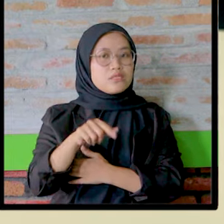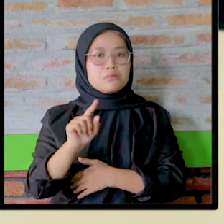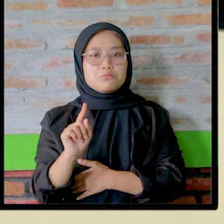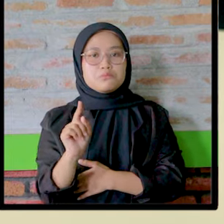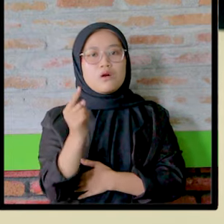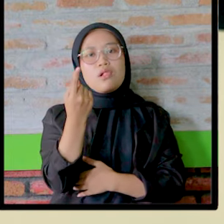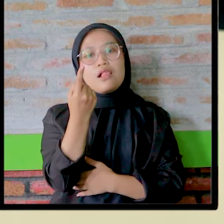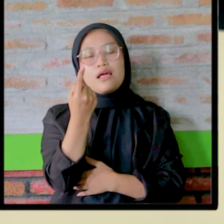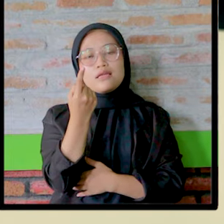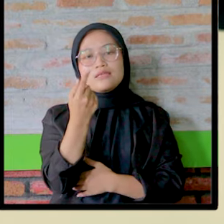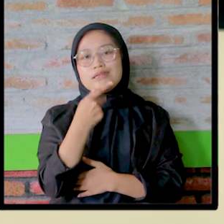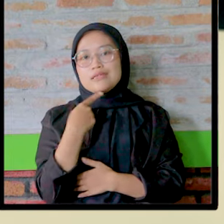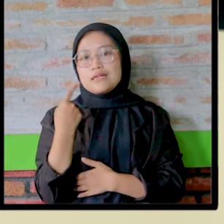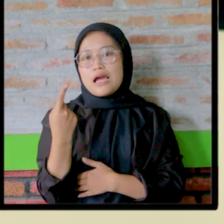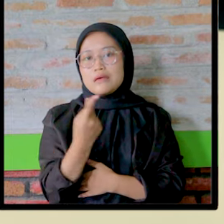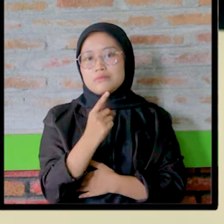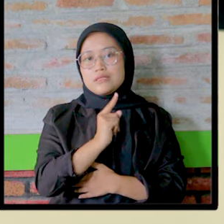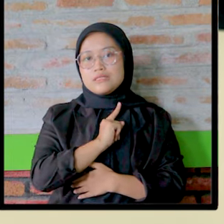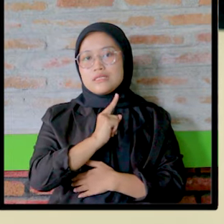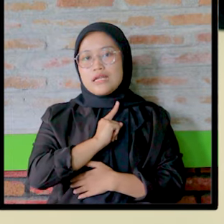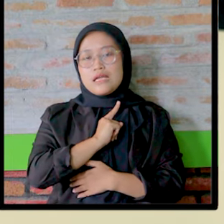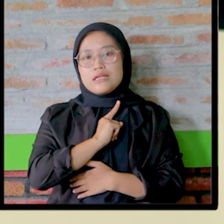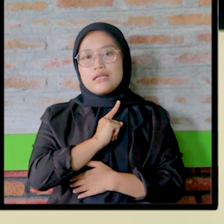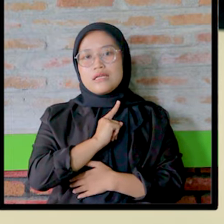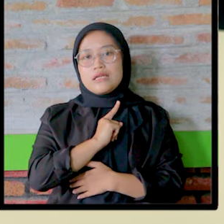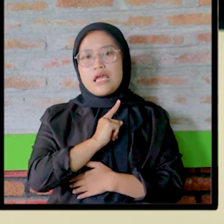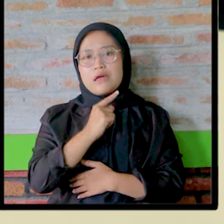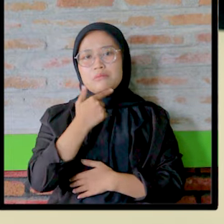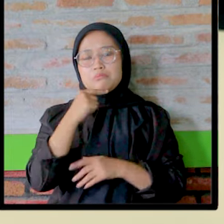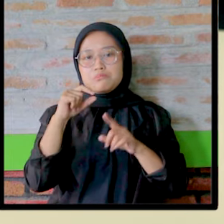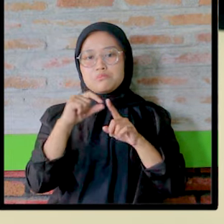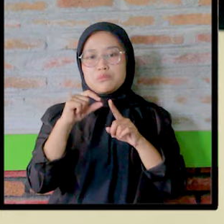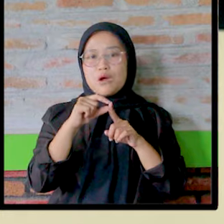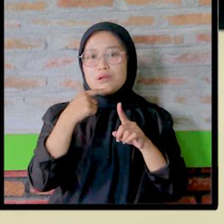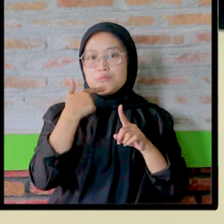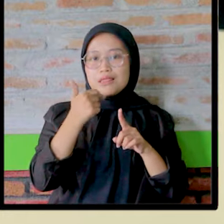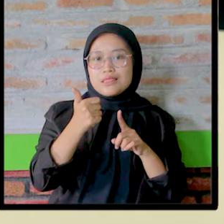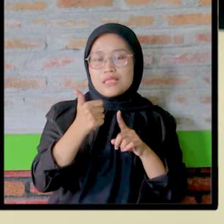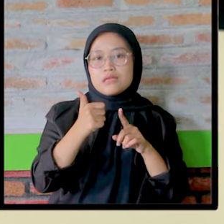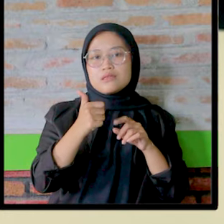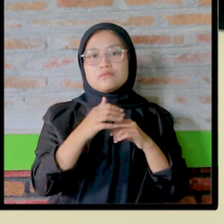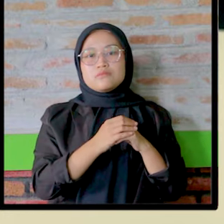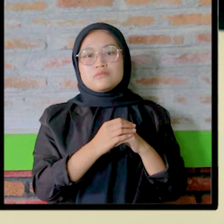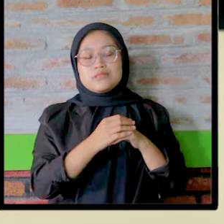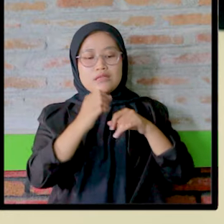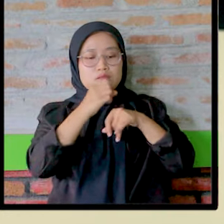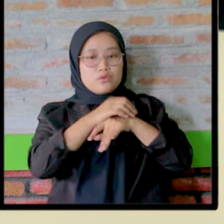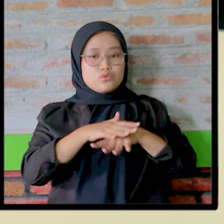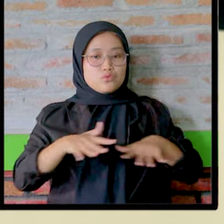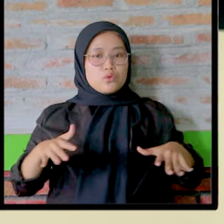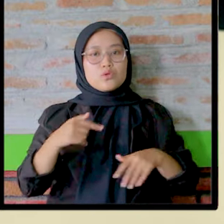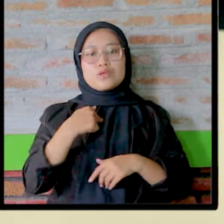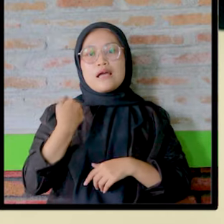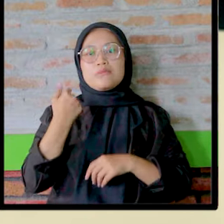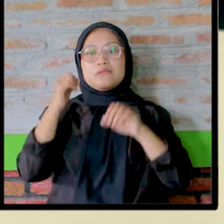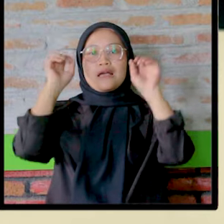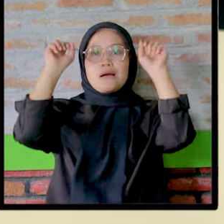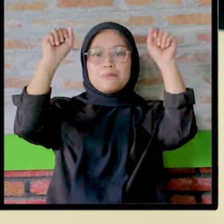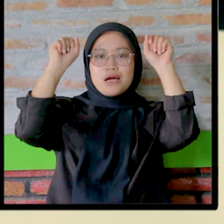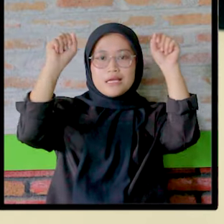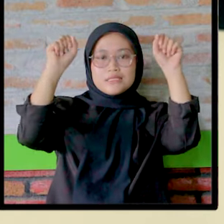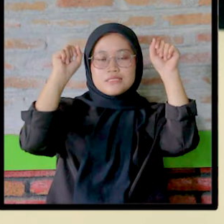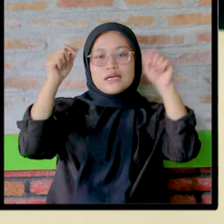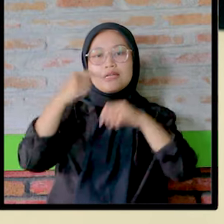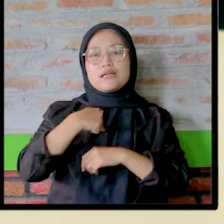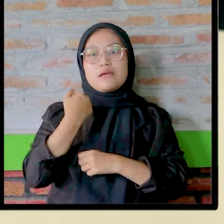ee kami sendiri titik poin yang agak lcar secara sistematis dan terstruktur kami kampanyekan kami